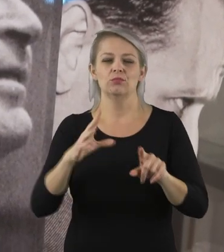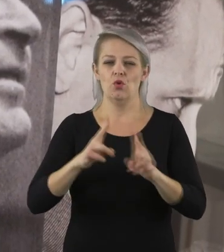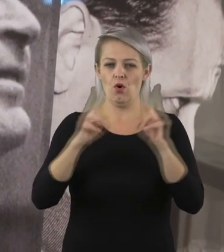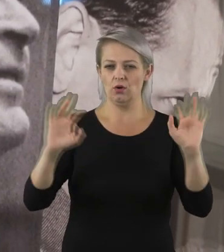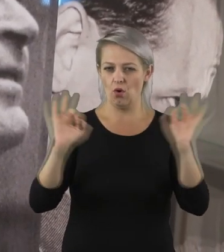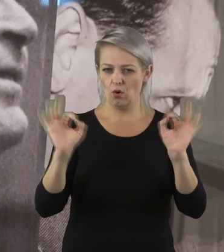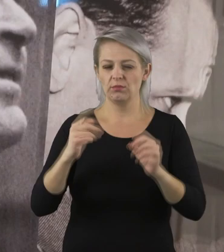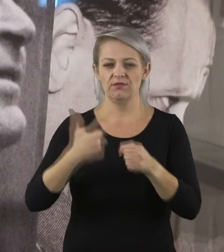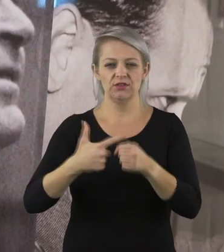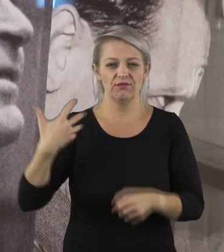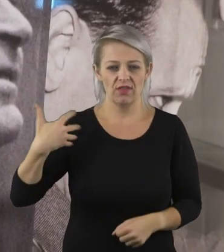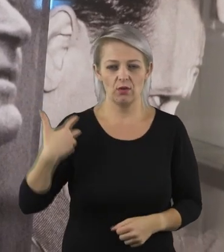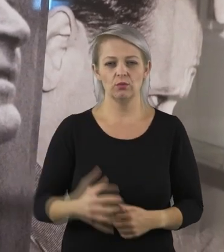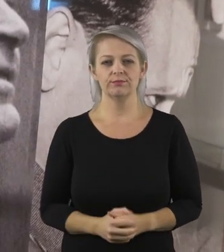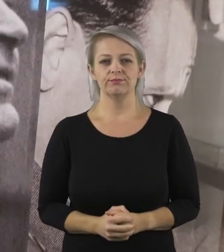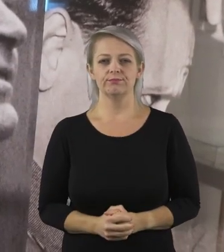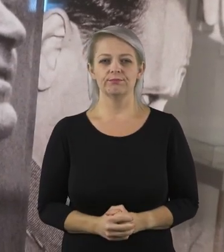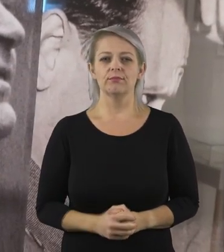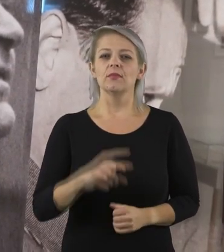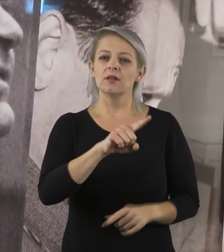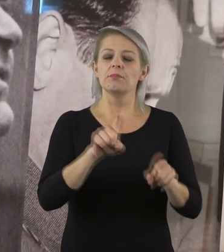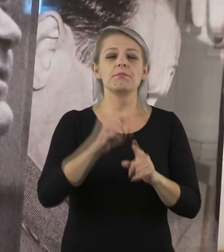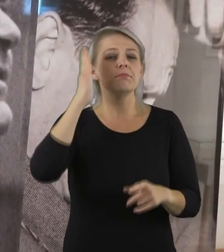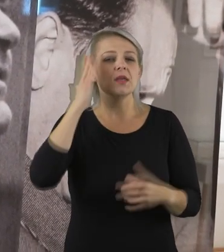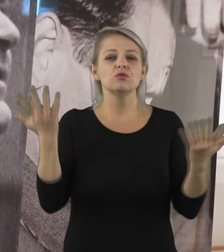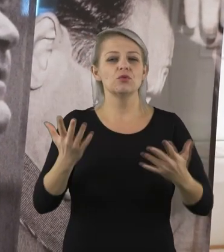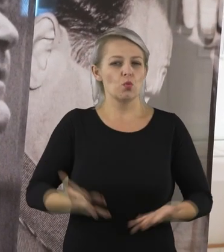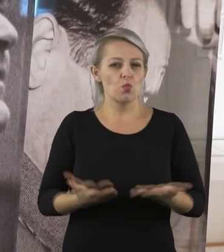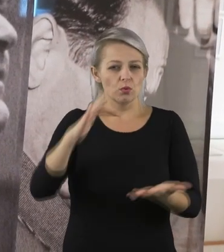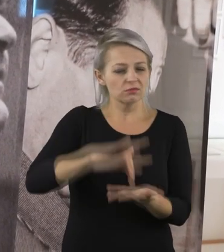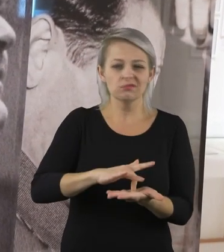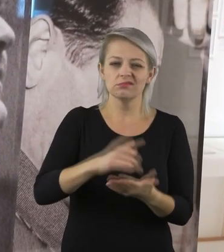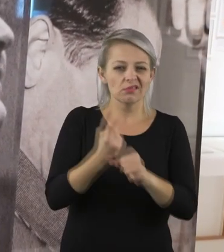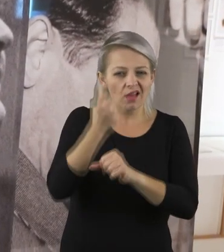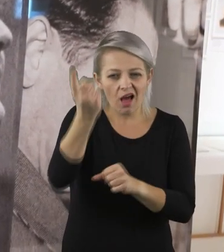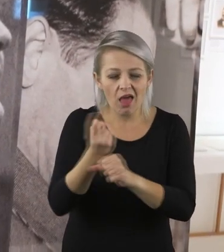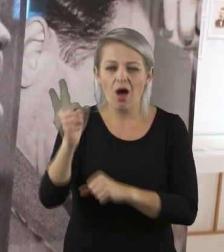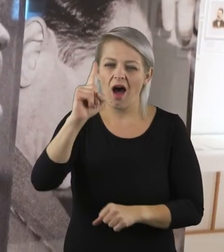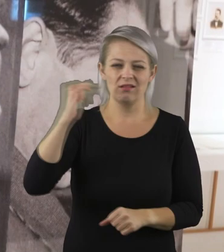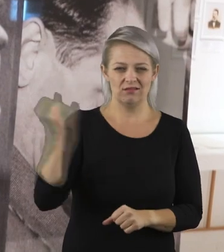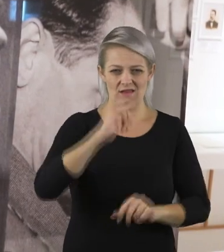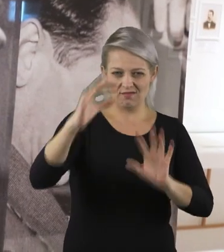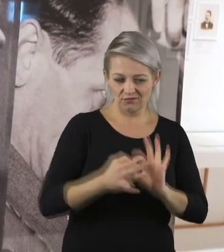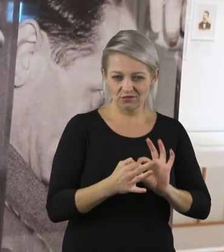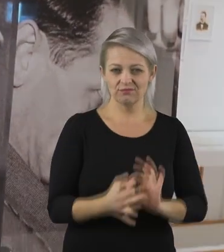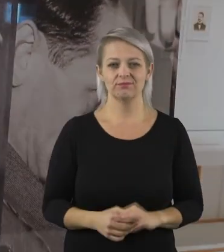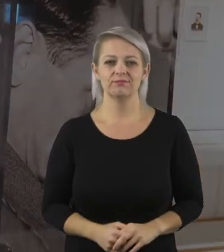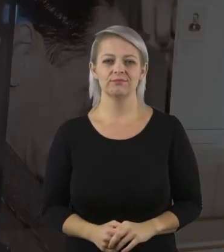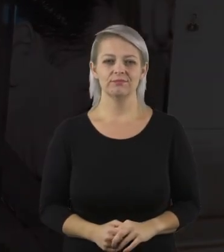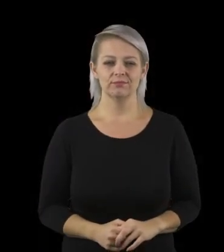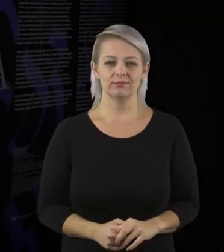tworzyli mimo tragicznych wydarzeń XX wieku oddaleni od miejsca urodzenia, jednak na zawsze z nim